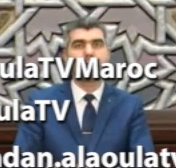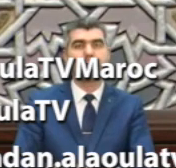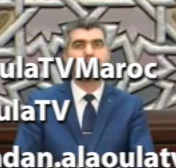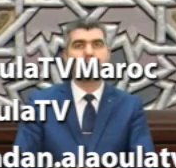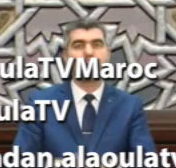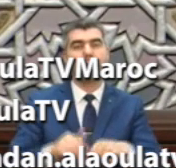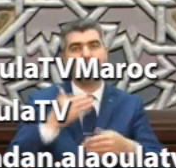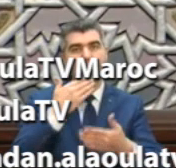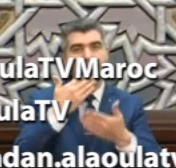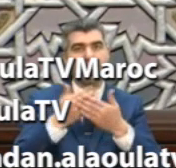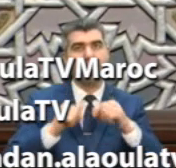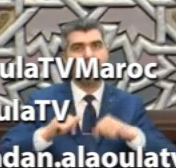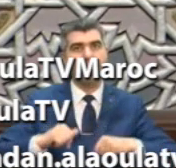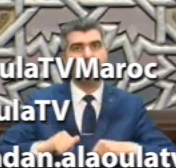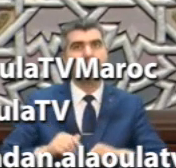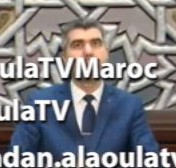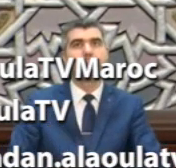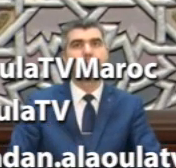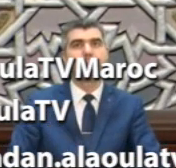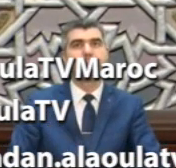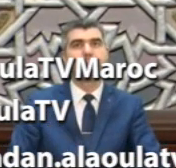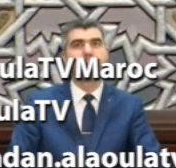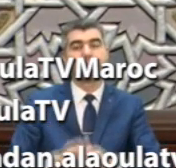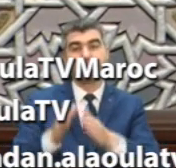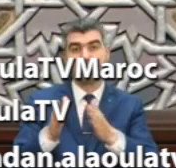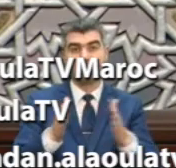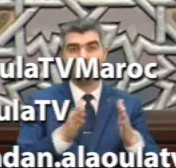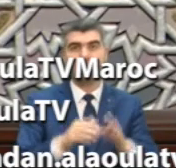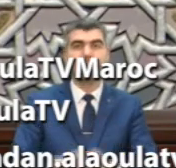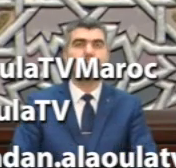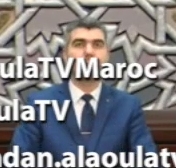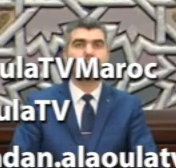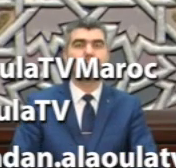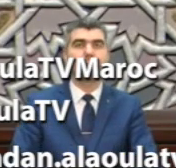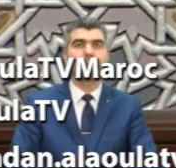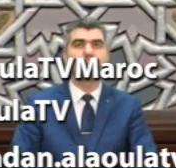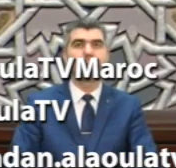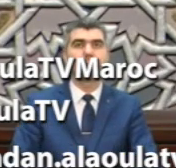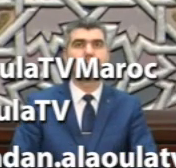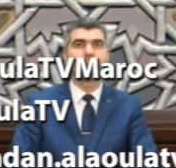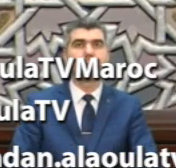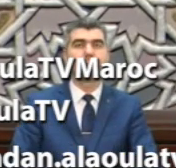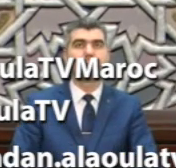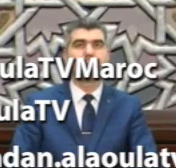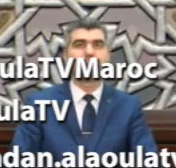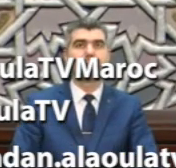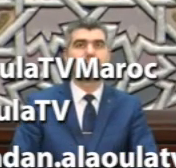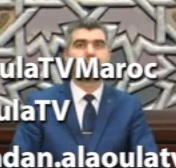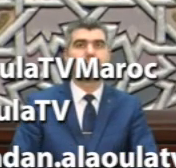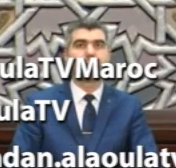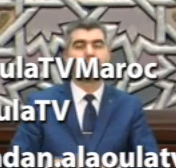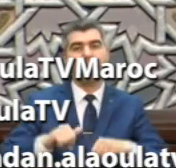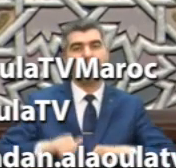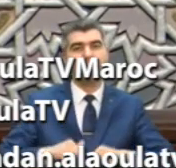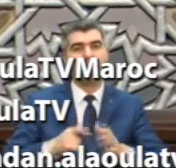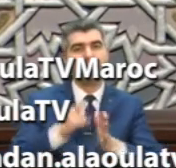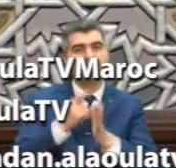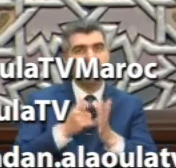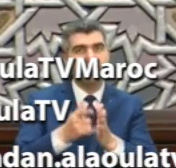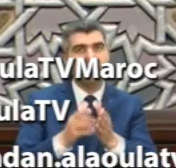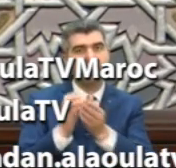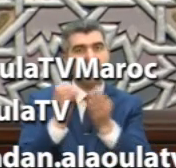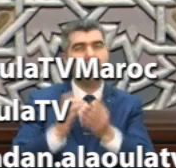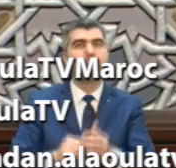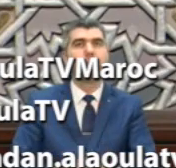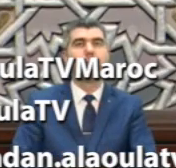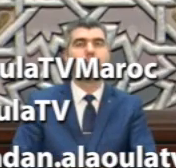شكرا سيد الوزير على تعاونكم. ونمر إلى القطاع الموالي، القطاع المكلف بالنقل. عندكم بعض